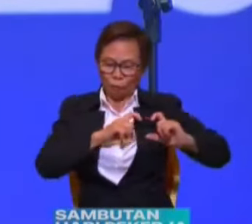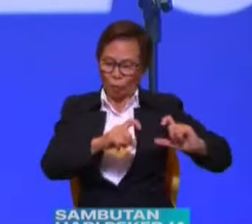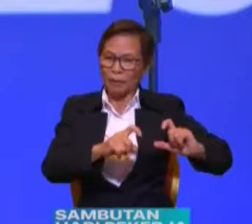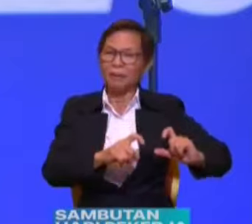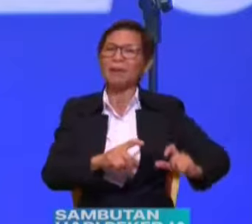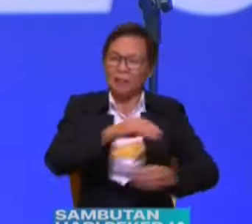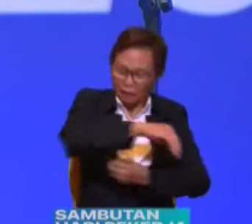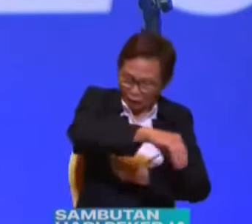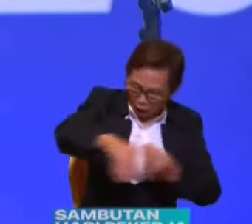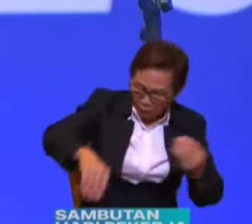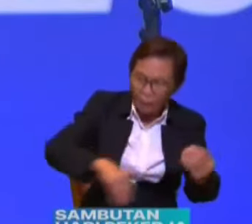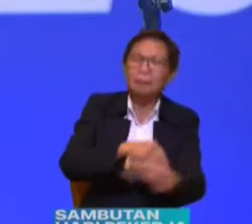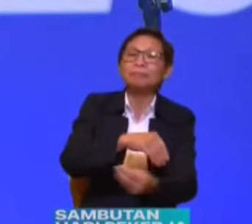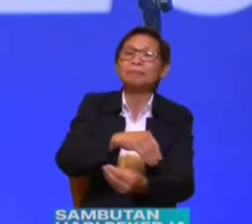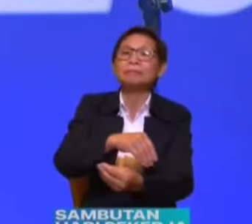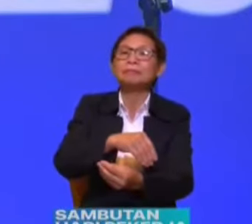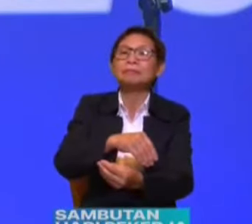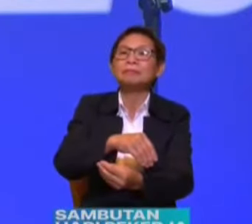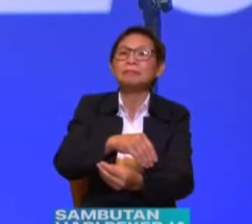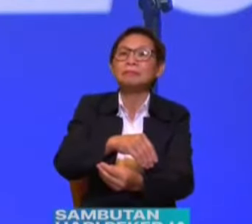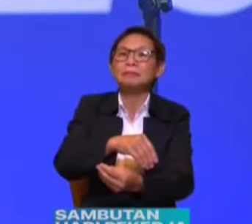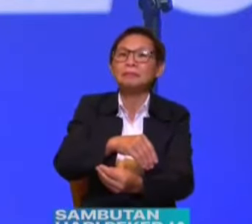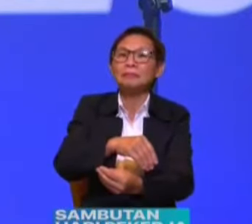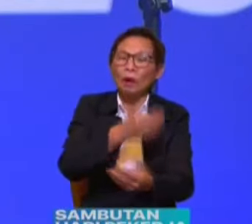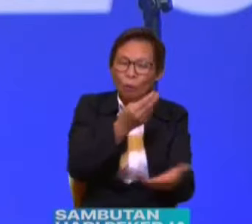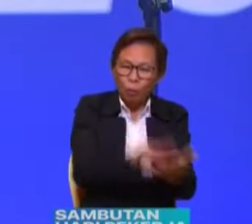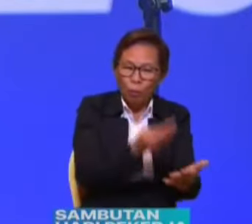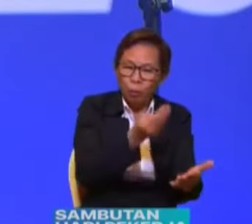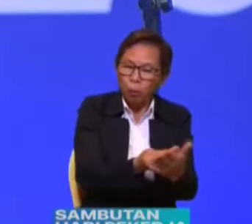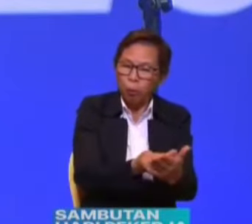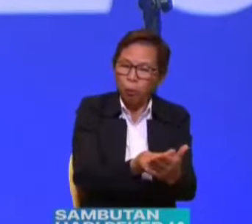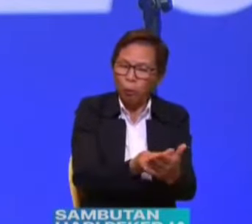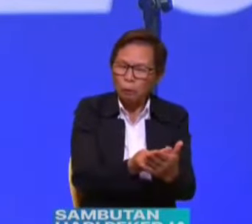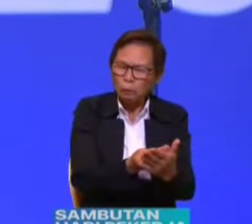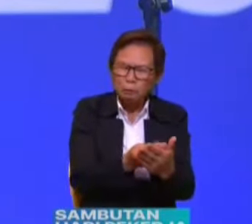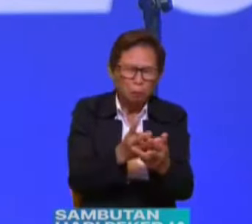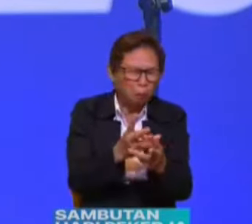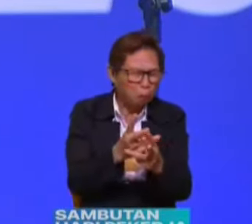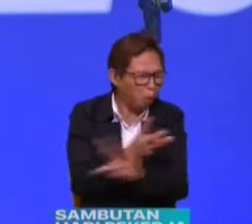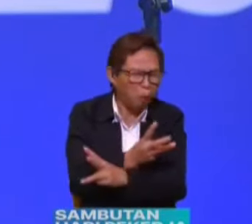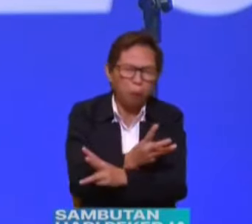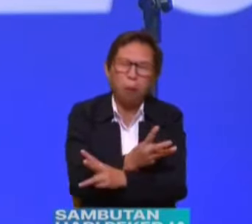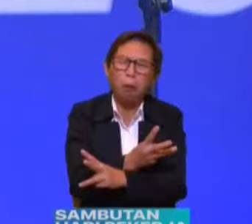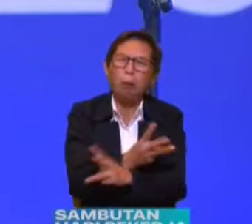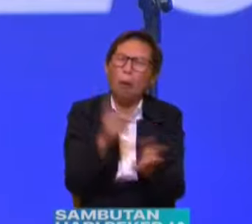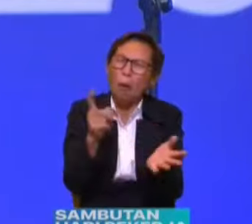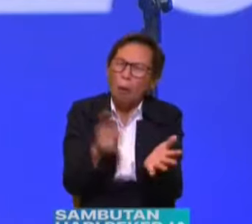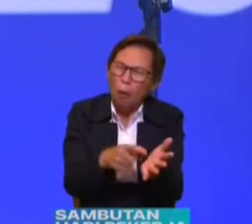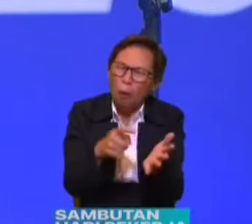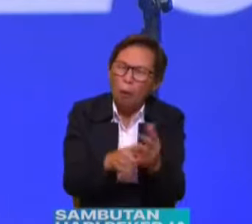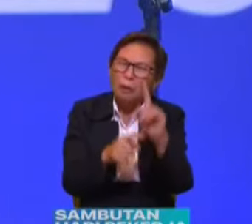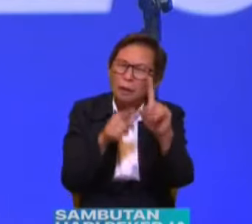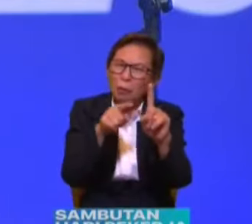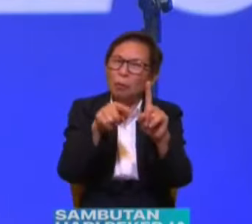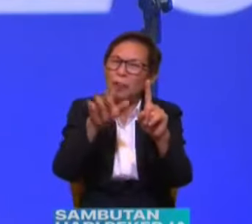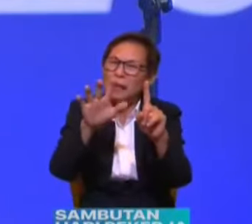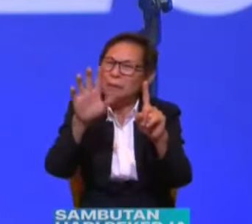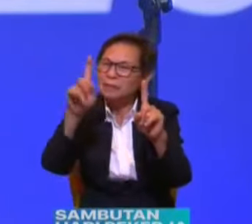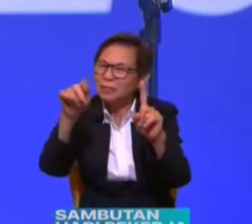alih dalam keadaan kewangan yang sangat parah. Hutang 1.5